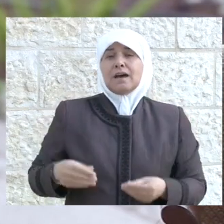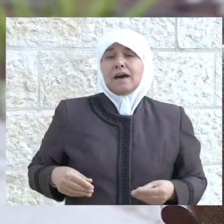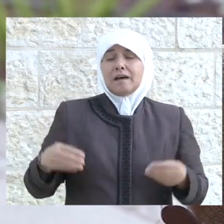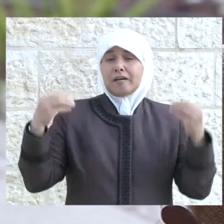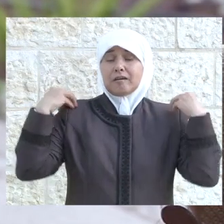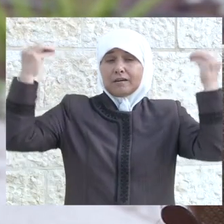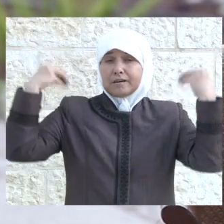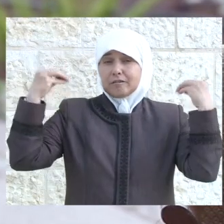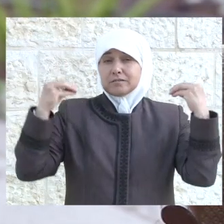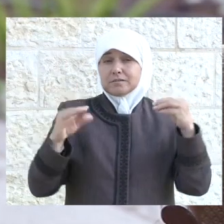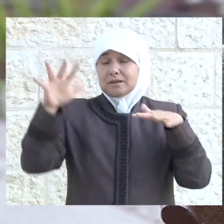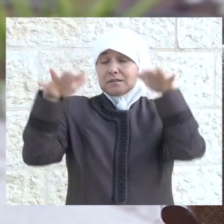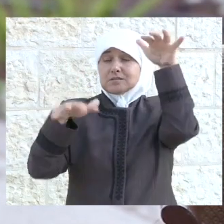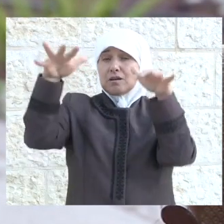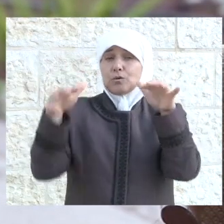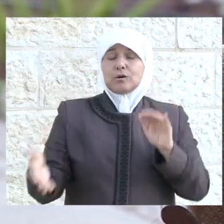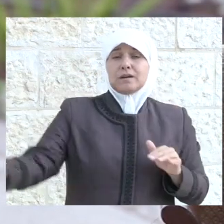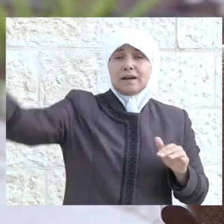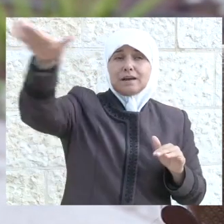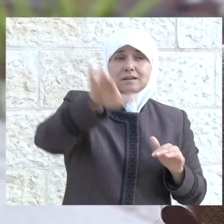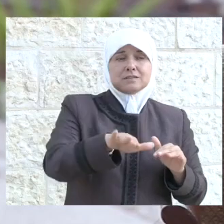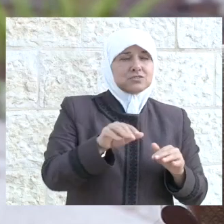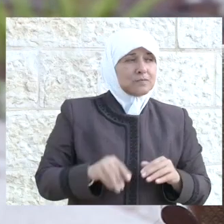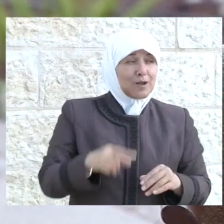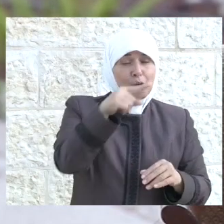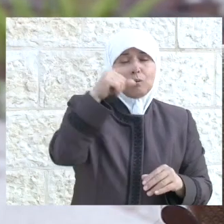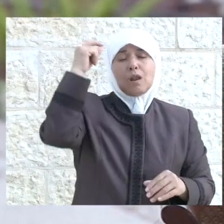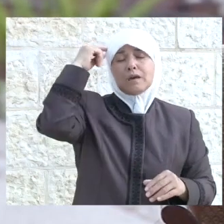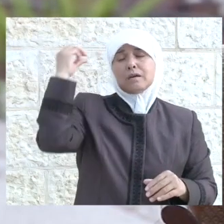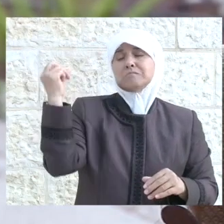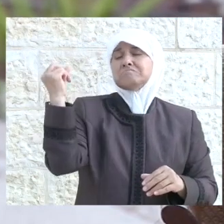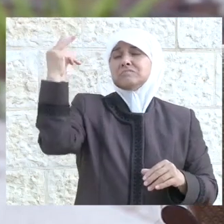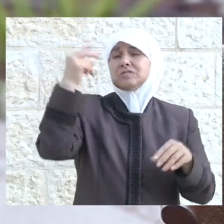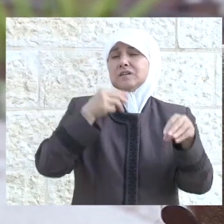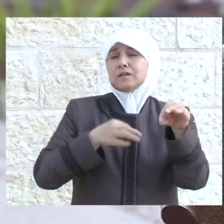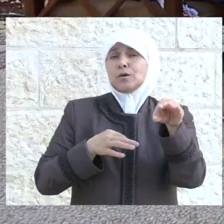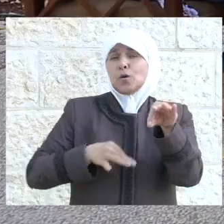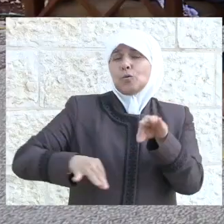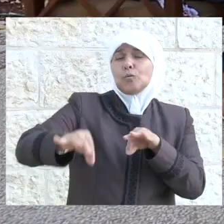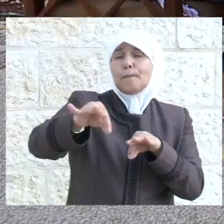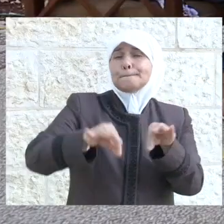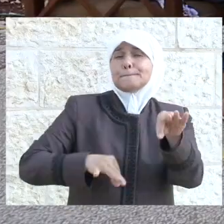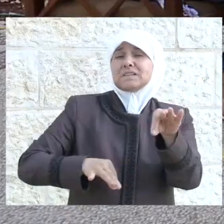حلمي إني أكمل. فبلشت أخطط إني أتسلق جزء من قمة إيفرست.